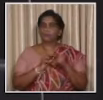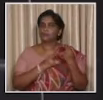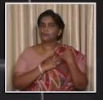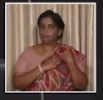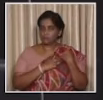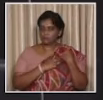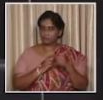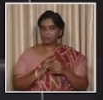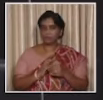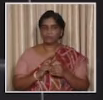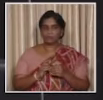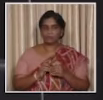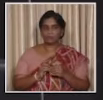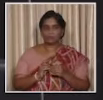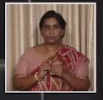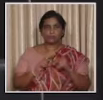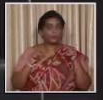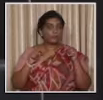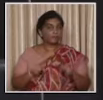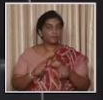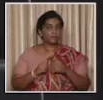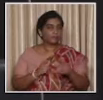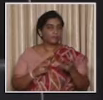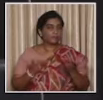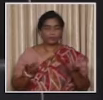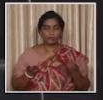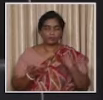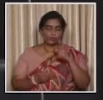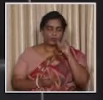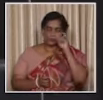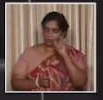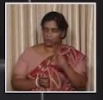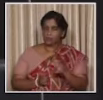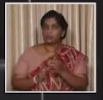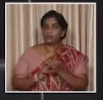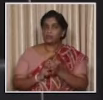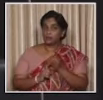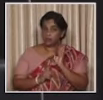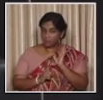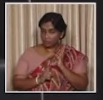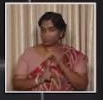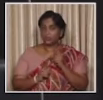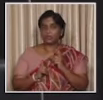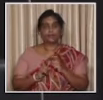ඉස් ද Chairman and the board of directors have